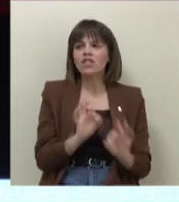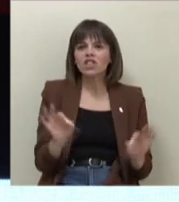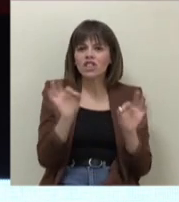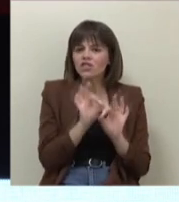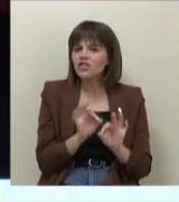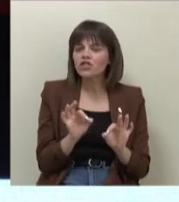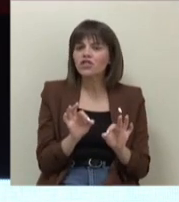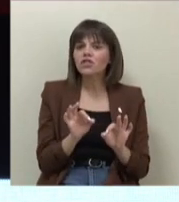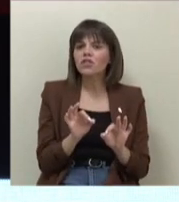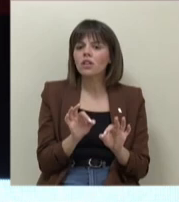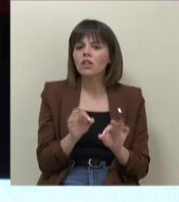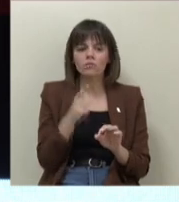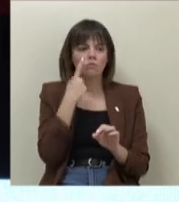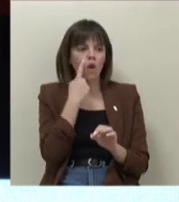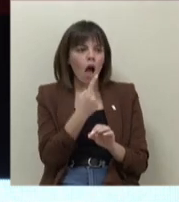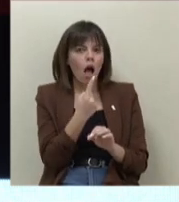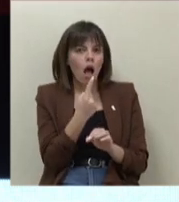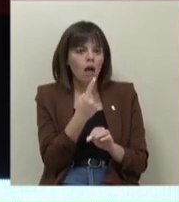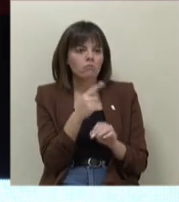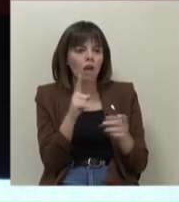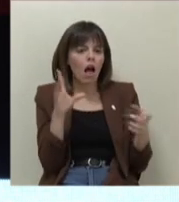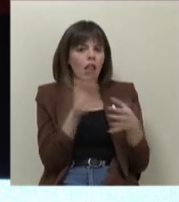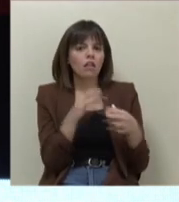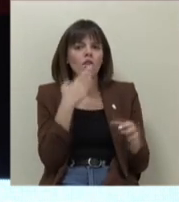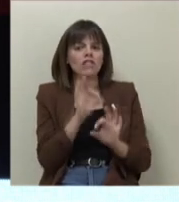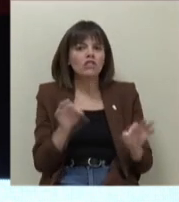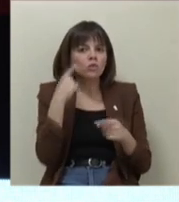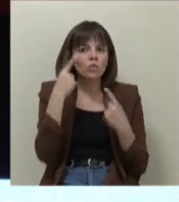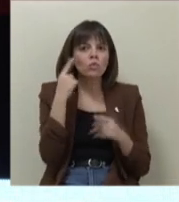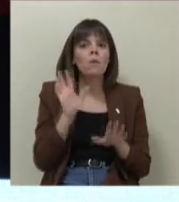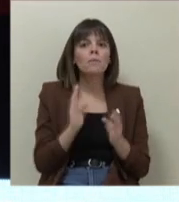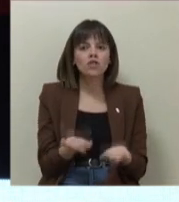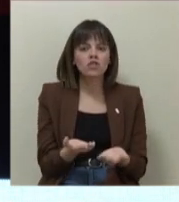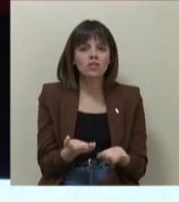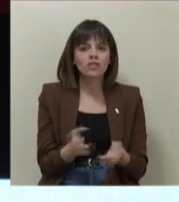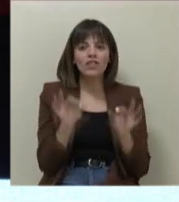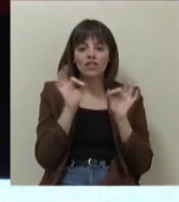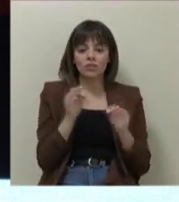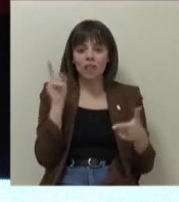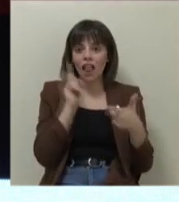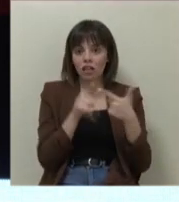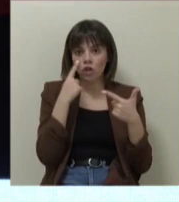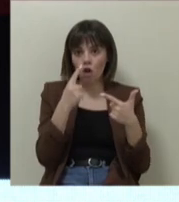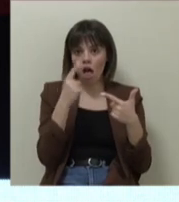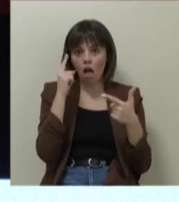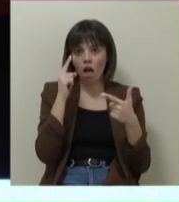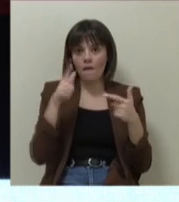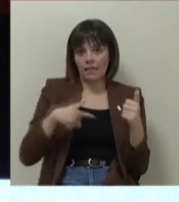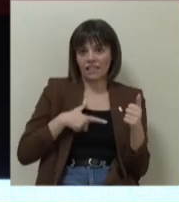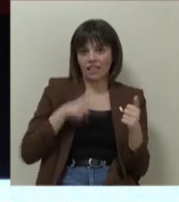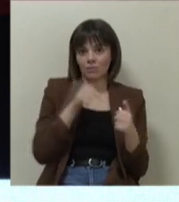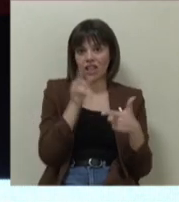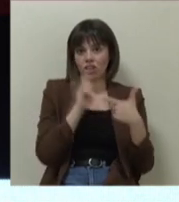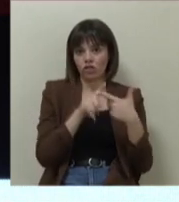bu tarakta bezi yok. Hiç düşünmemiş. Şimdi ikinci bileşen, yani